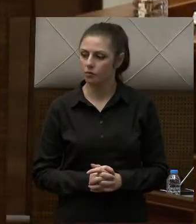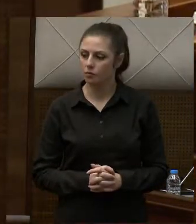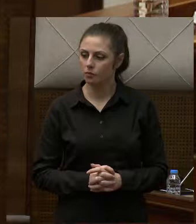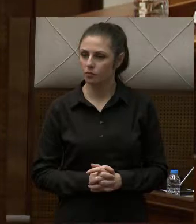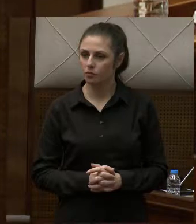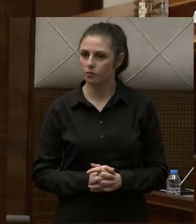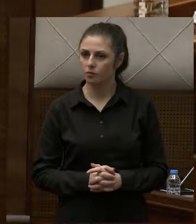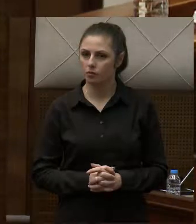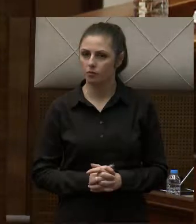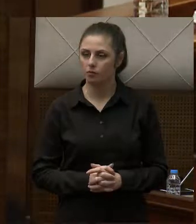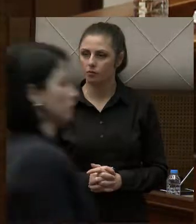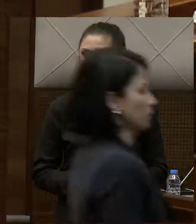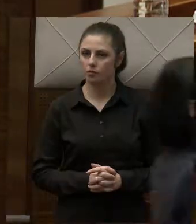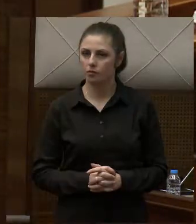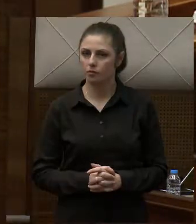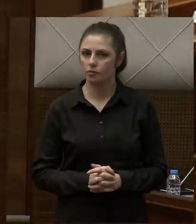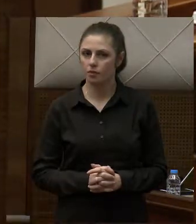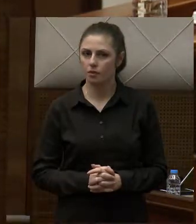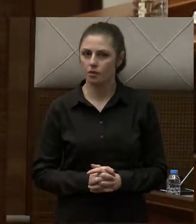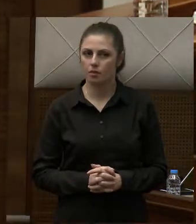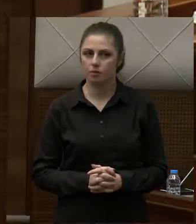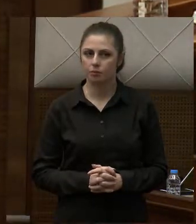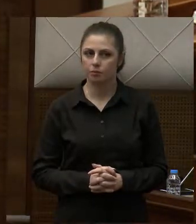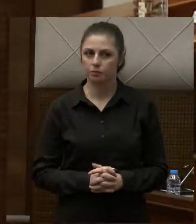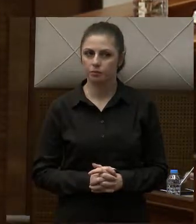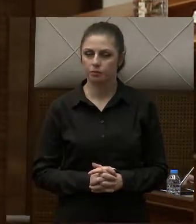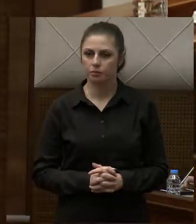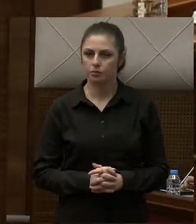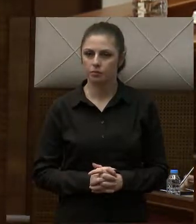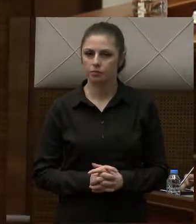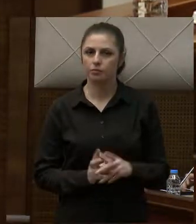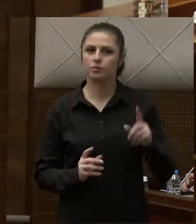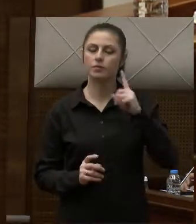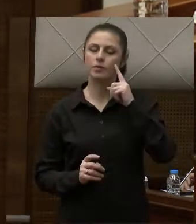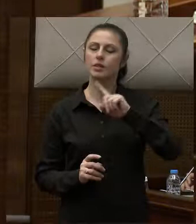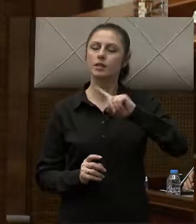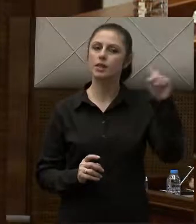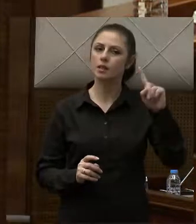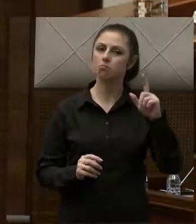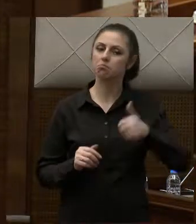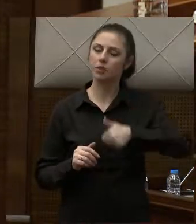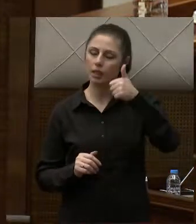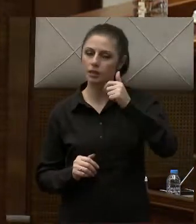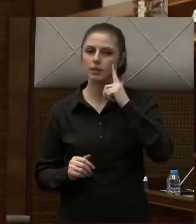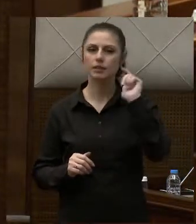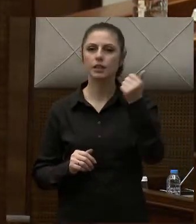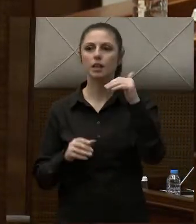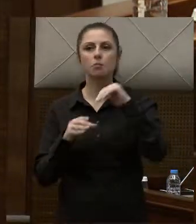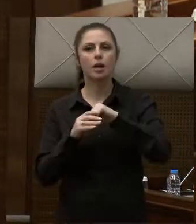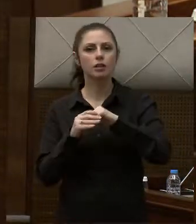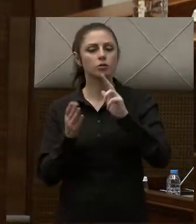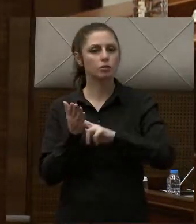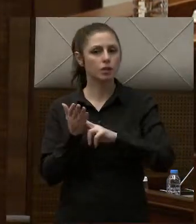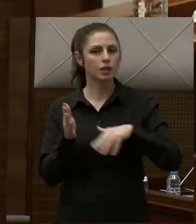Sayın Başkan, Değerli meclis üyeleri, hepinizi